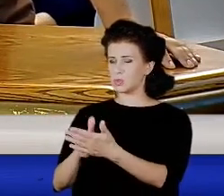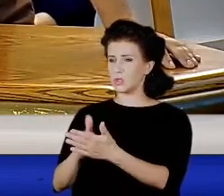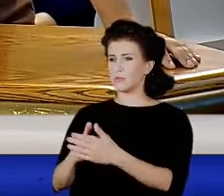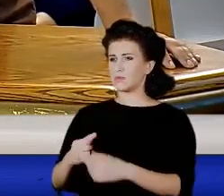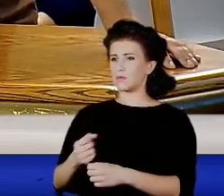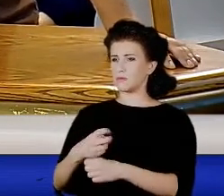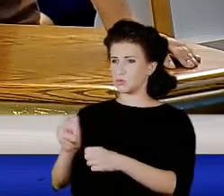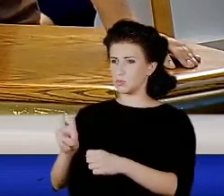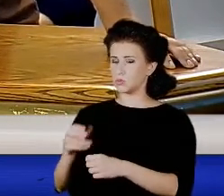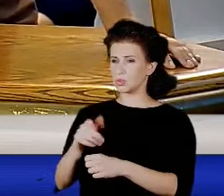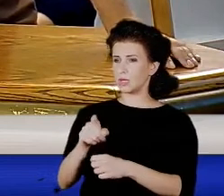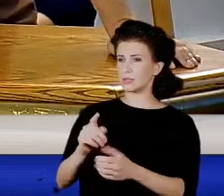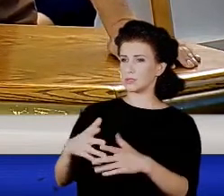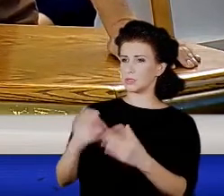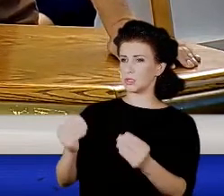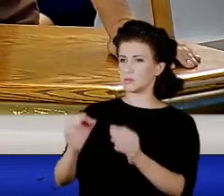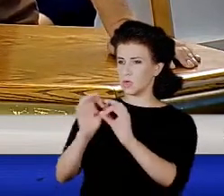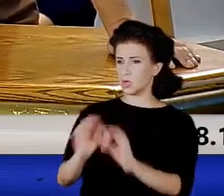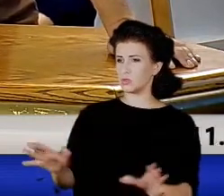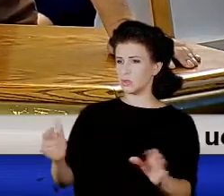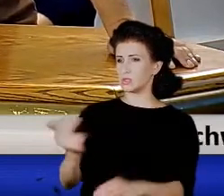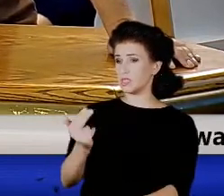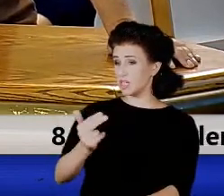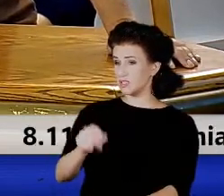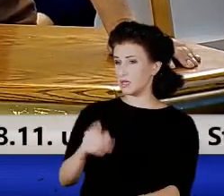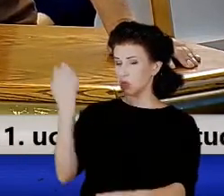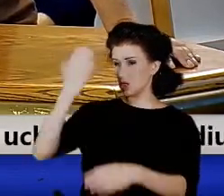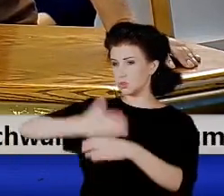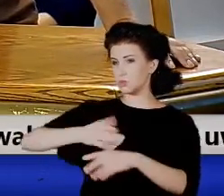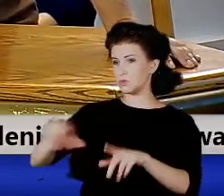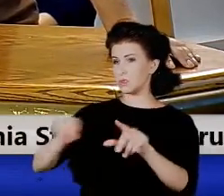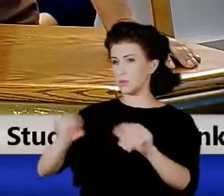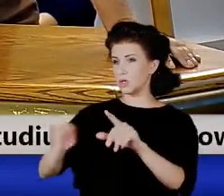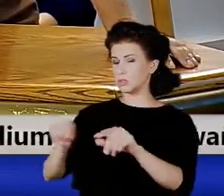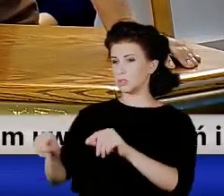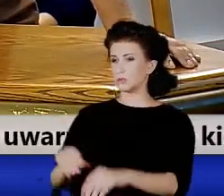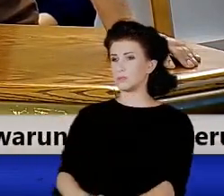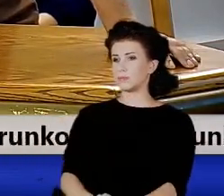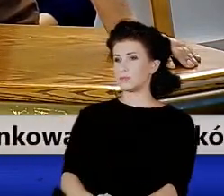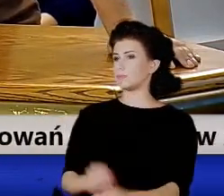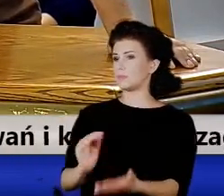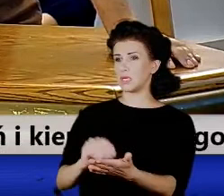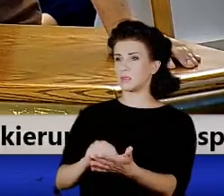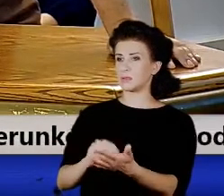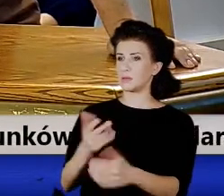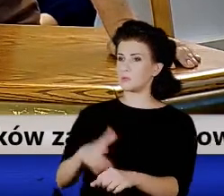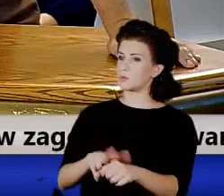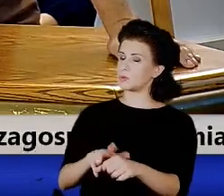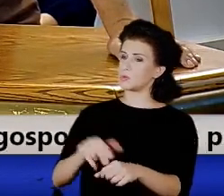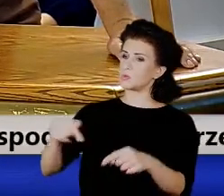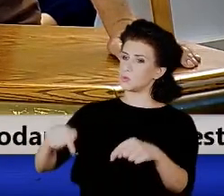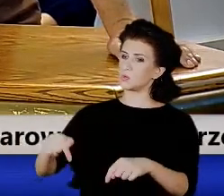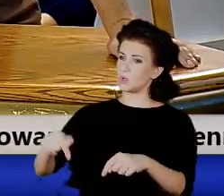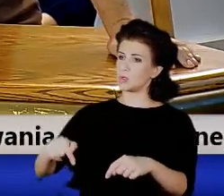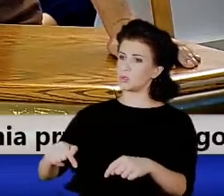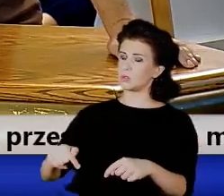obrady w dni wolne, głosowaniom nocnym i tak dalej. No ta praktyka, którą tutaj